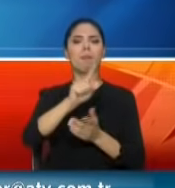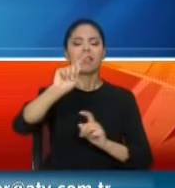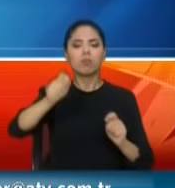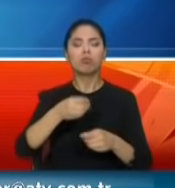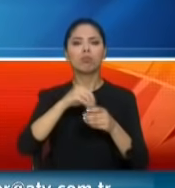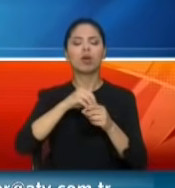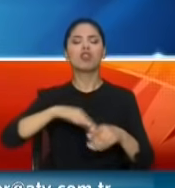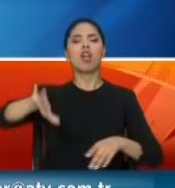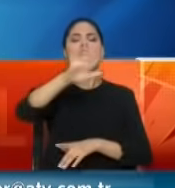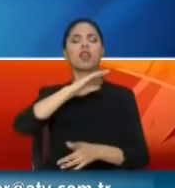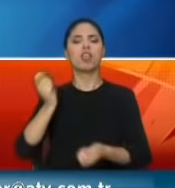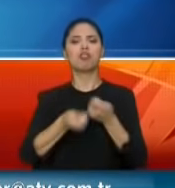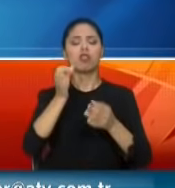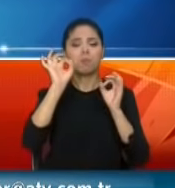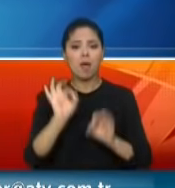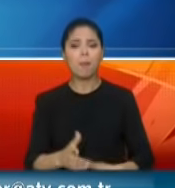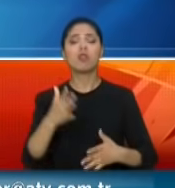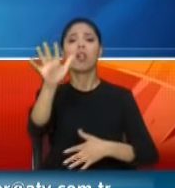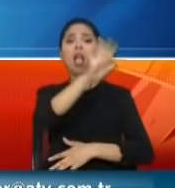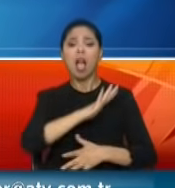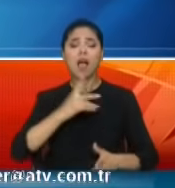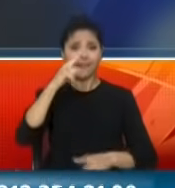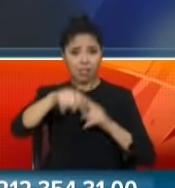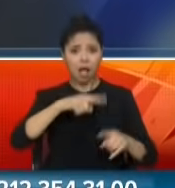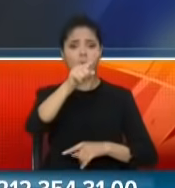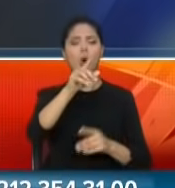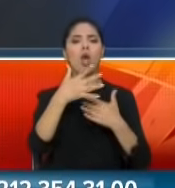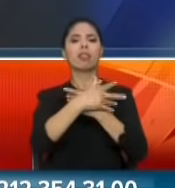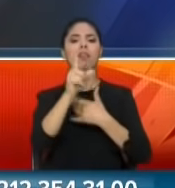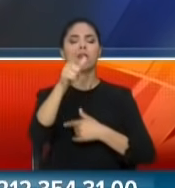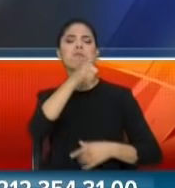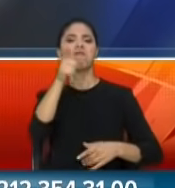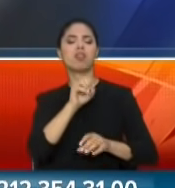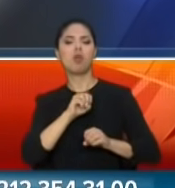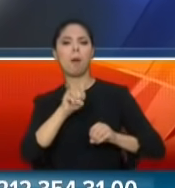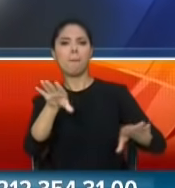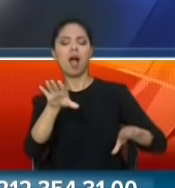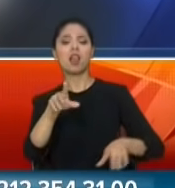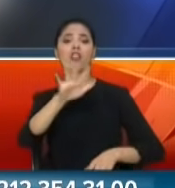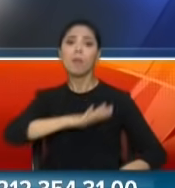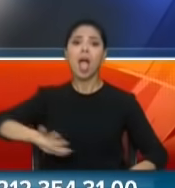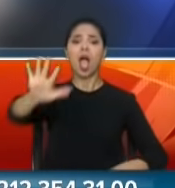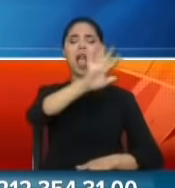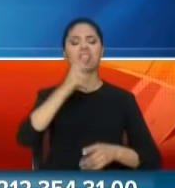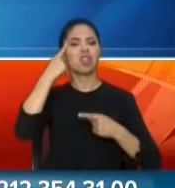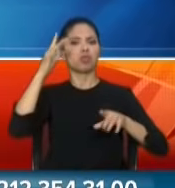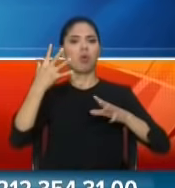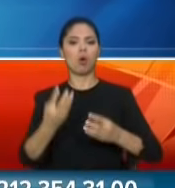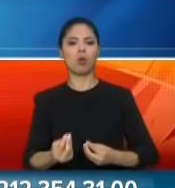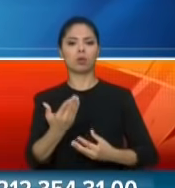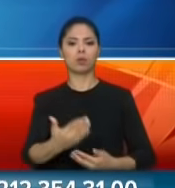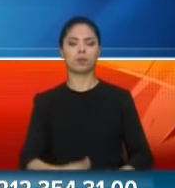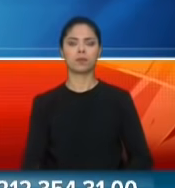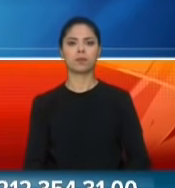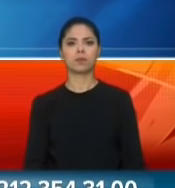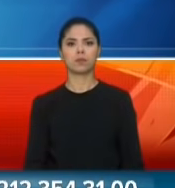bulmak için seferber oldu. Ancak herkes onu ararken o Twitter'dan bir video paylaştı ve herkesi şoke etti. Arkadaşımın